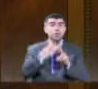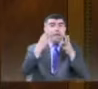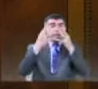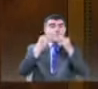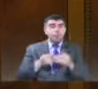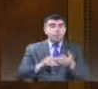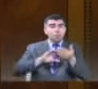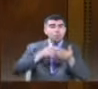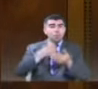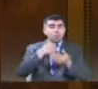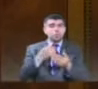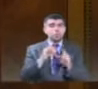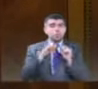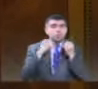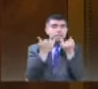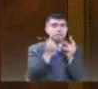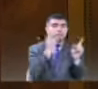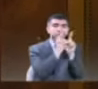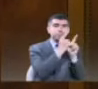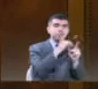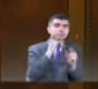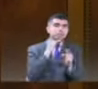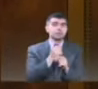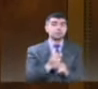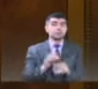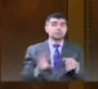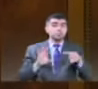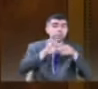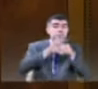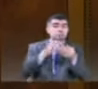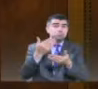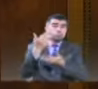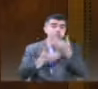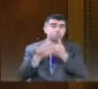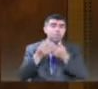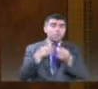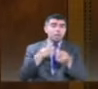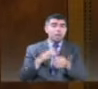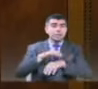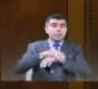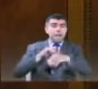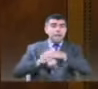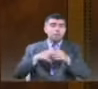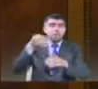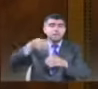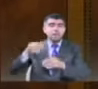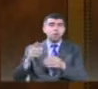اللجان المشتركة العليا التي عقدناها مؤخرا، وعلاقات الشراكة الجديدة بين بلادنا ومنظمة التعاون والتنمية